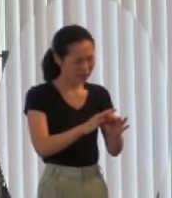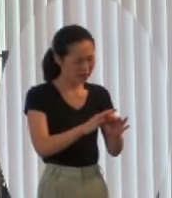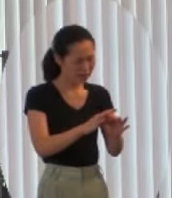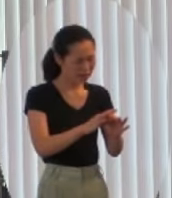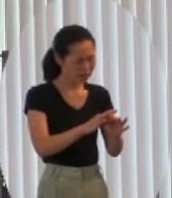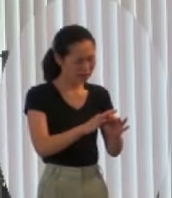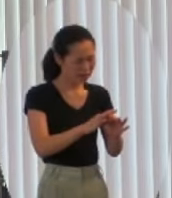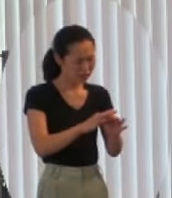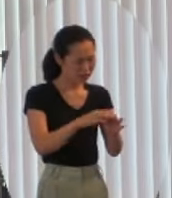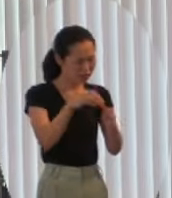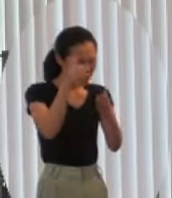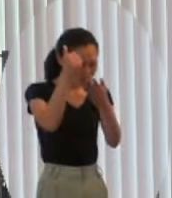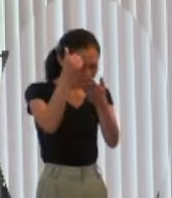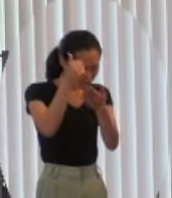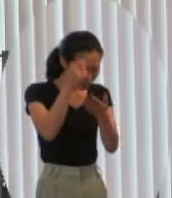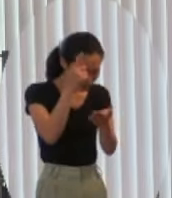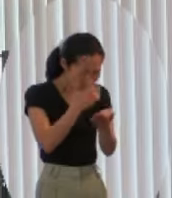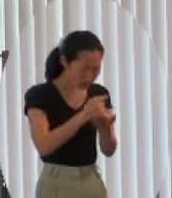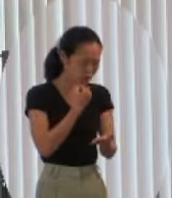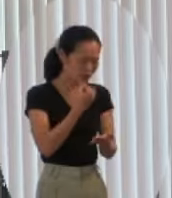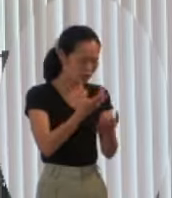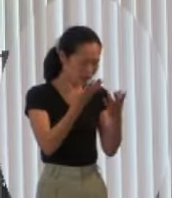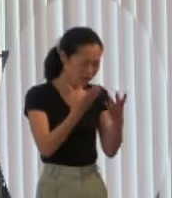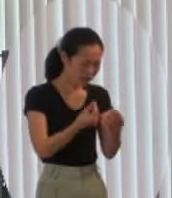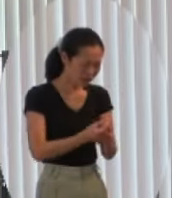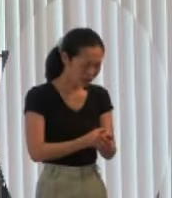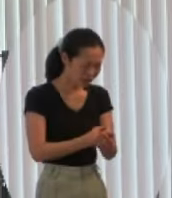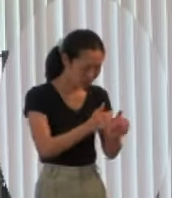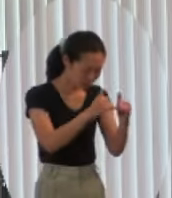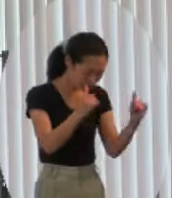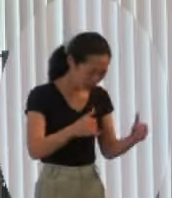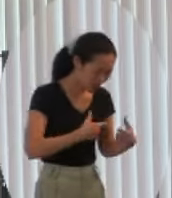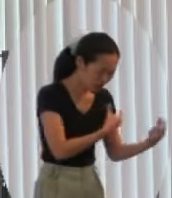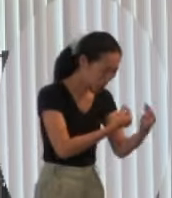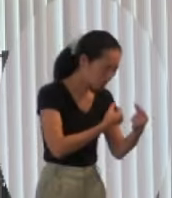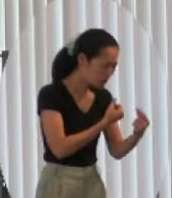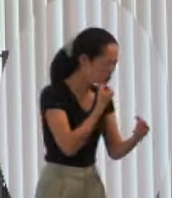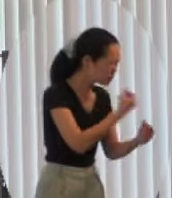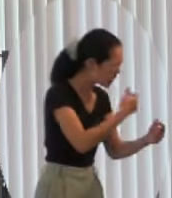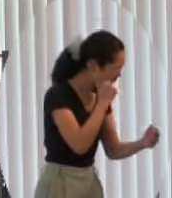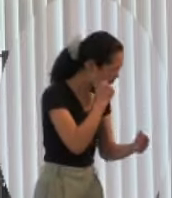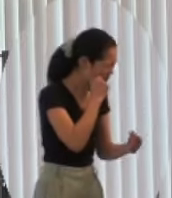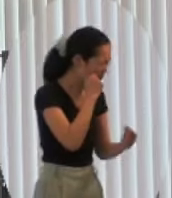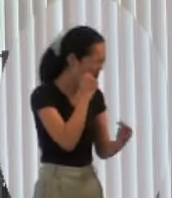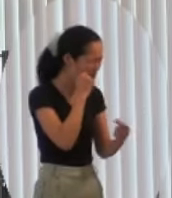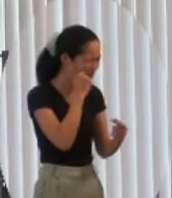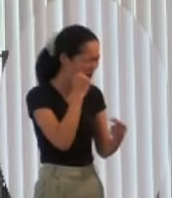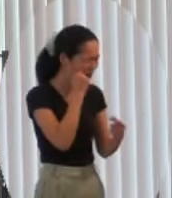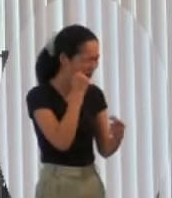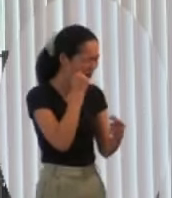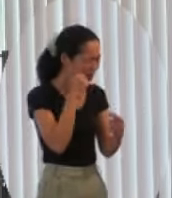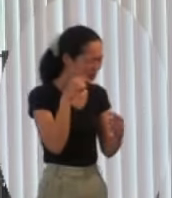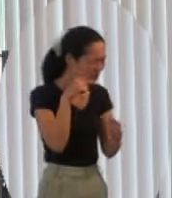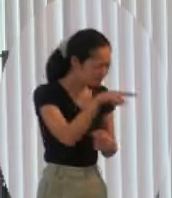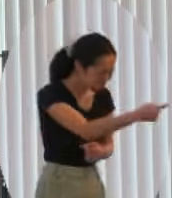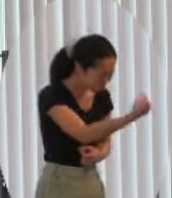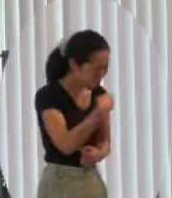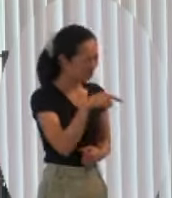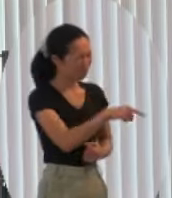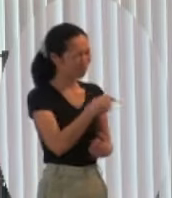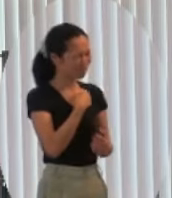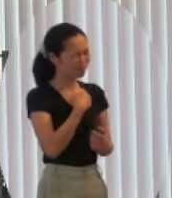ださった。人間同士がそれを許せなくてどうするでしょうか。神